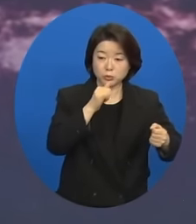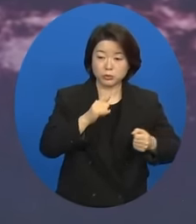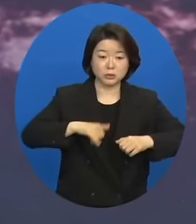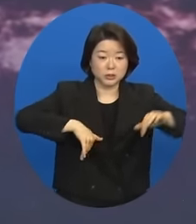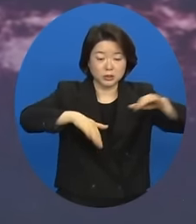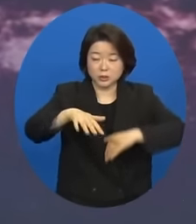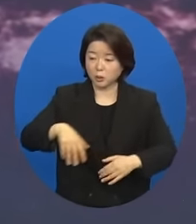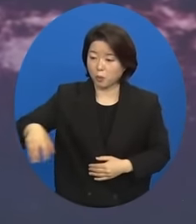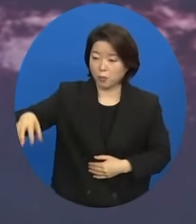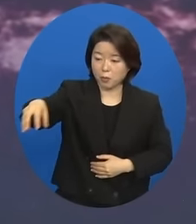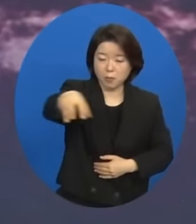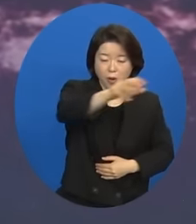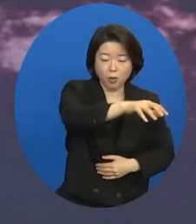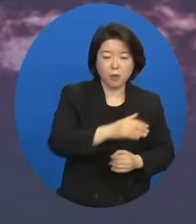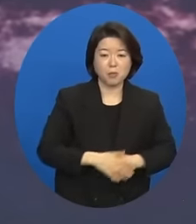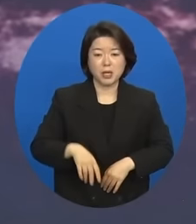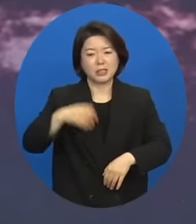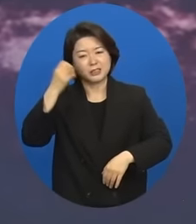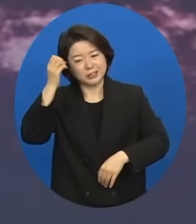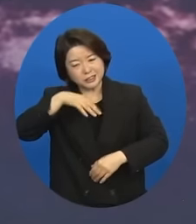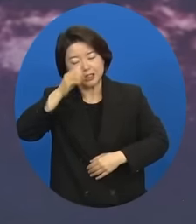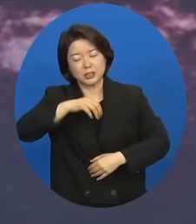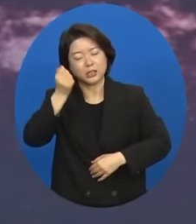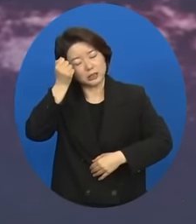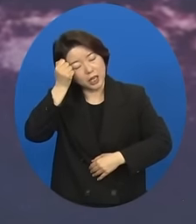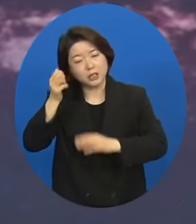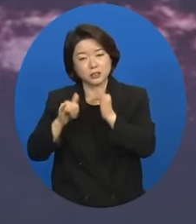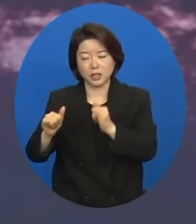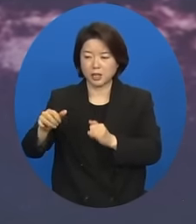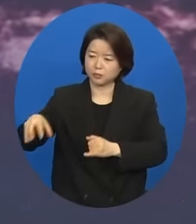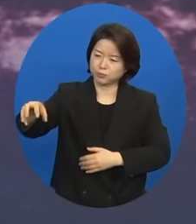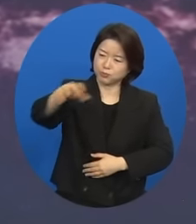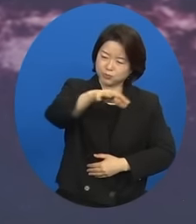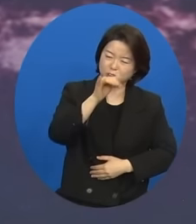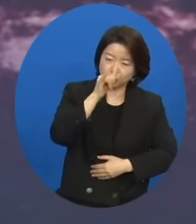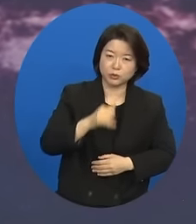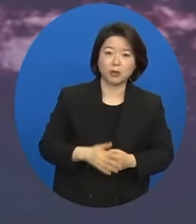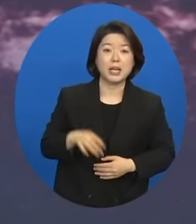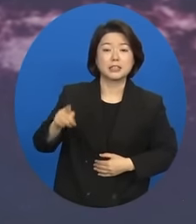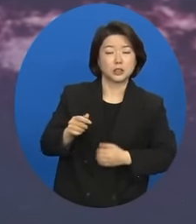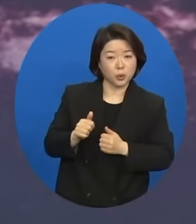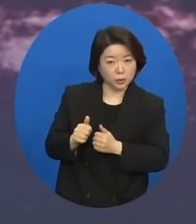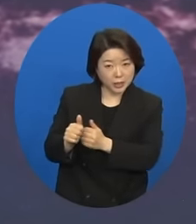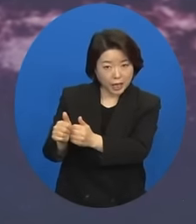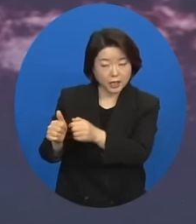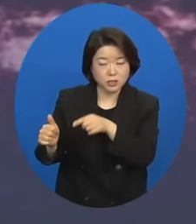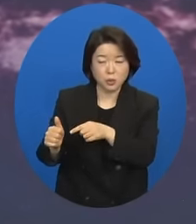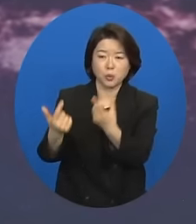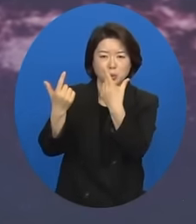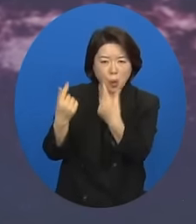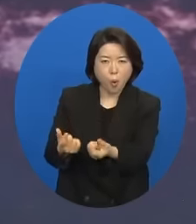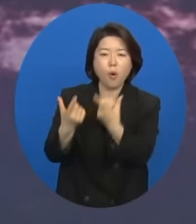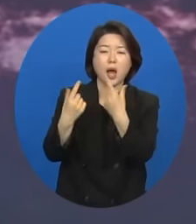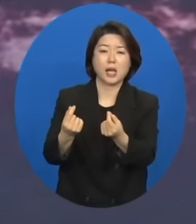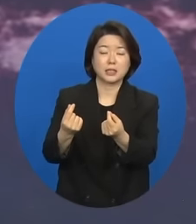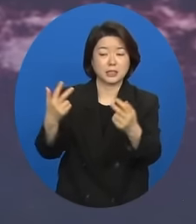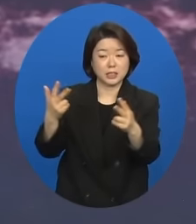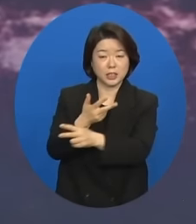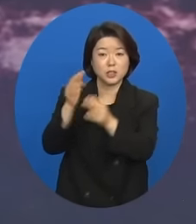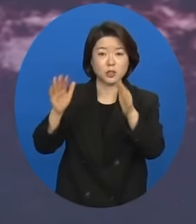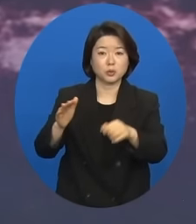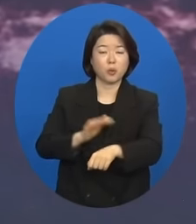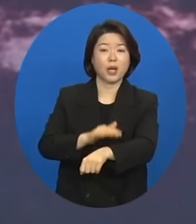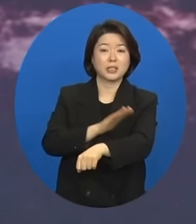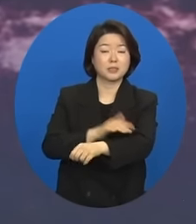곳곳에 어 그냥 길거리에서 자는 분들도 계시고요 그러니까 그런 루트를 따라서 그들과 함께 그런 일주일 동안 체험을